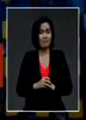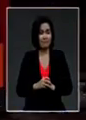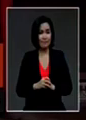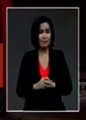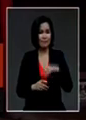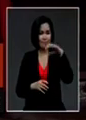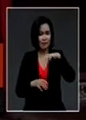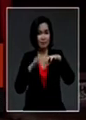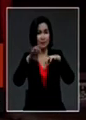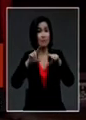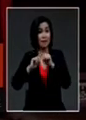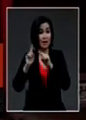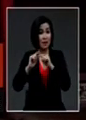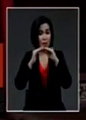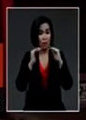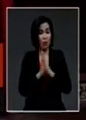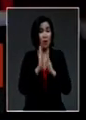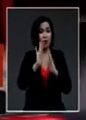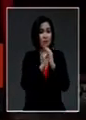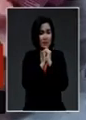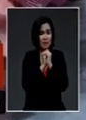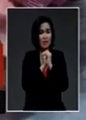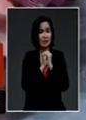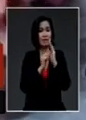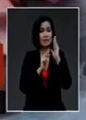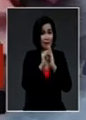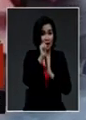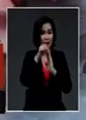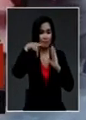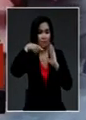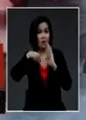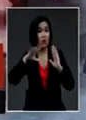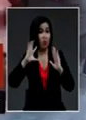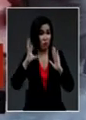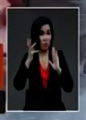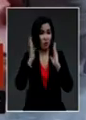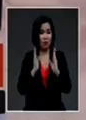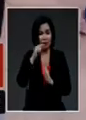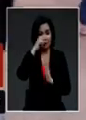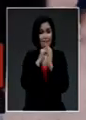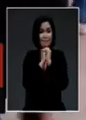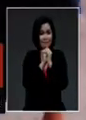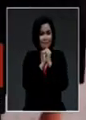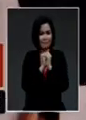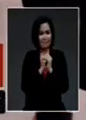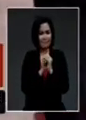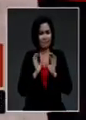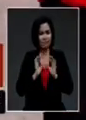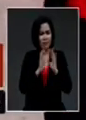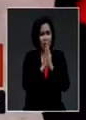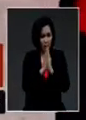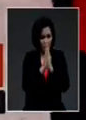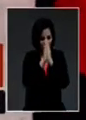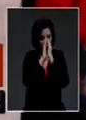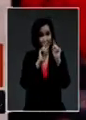าลเจ้าอีกหลายแห่งในพื้นที่จังหวัดน่านและจังหวัดพิษณุโลกนะครับพี่น้องคนไทยเชื้อสายจีนเดินทางไปทำพิธีไหว้เจ้า